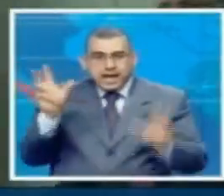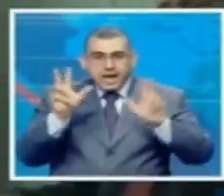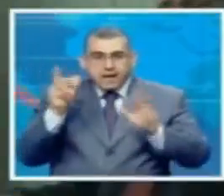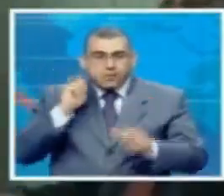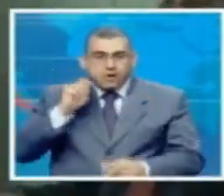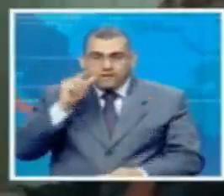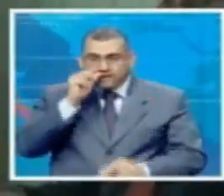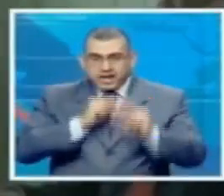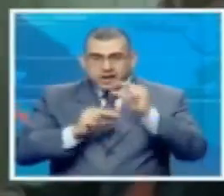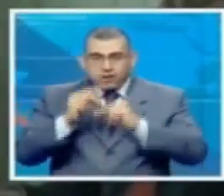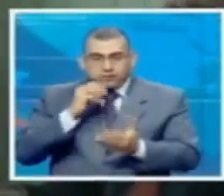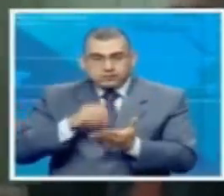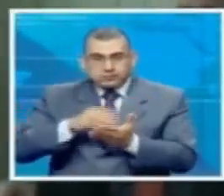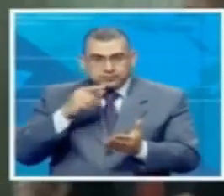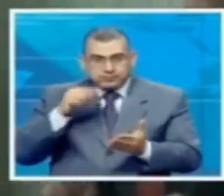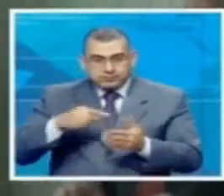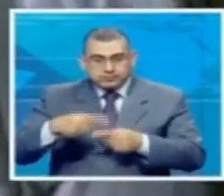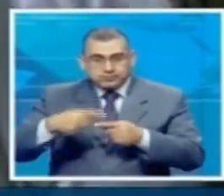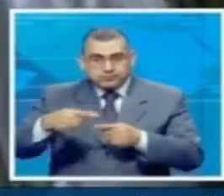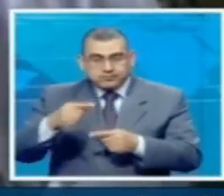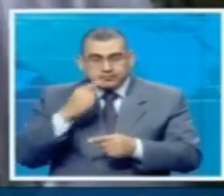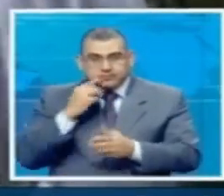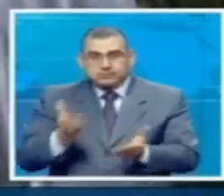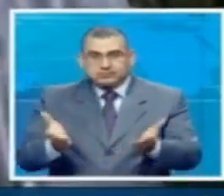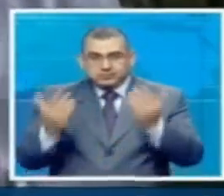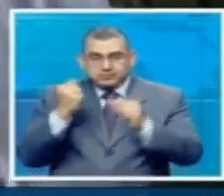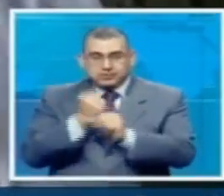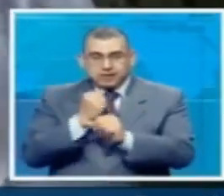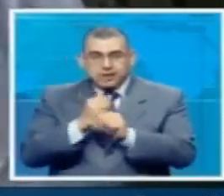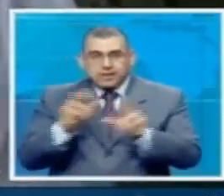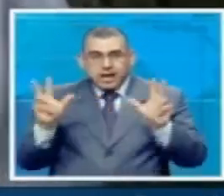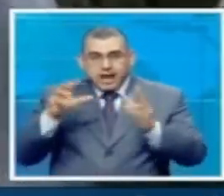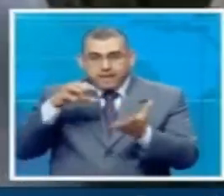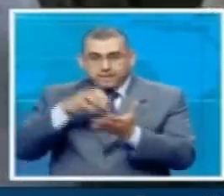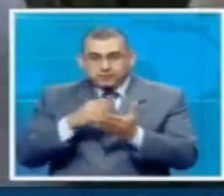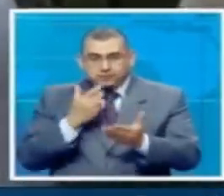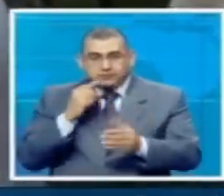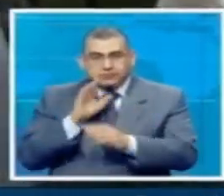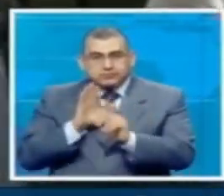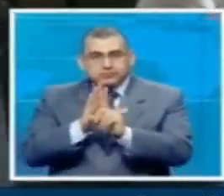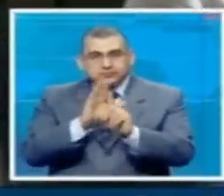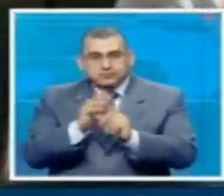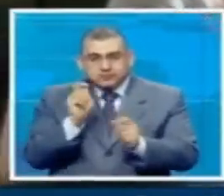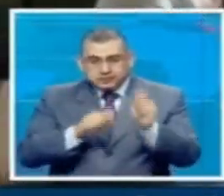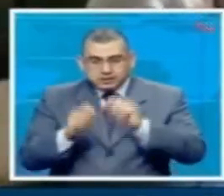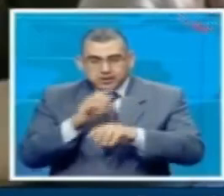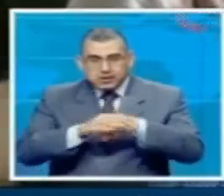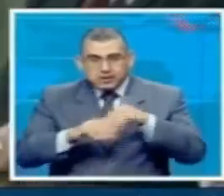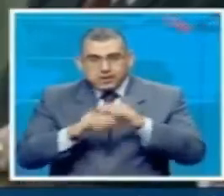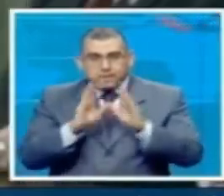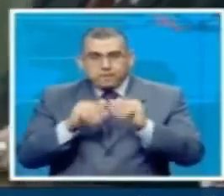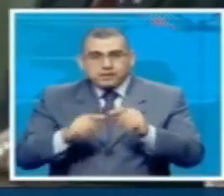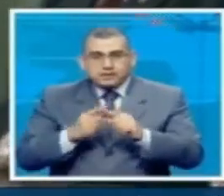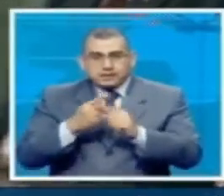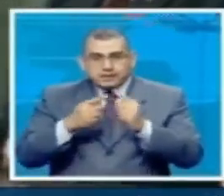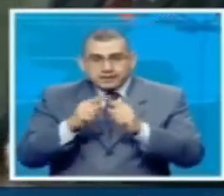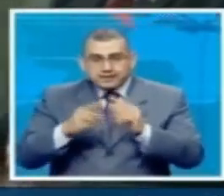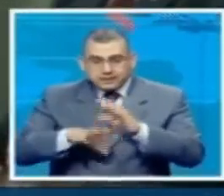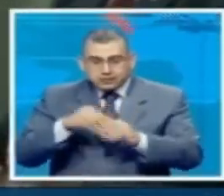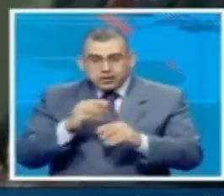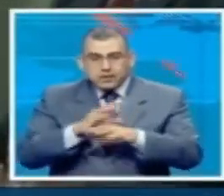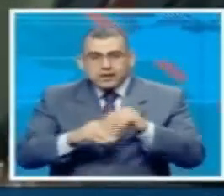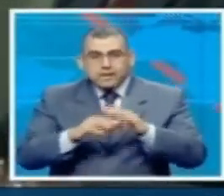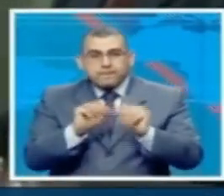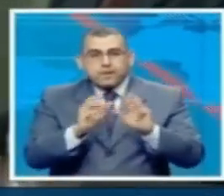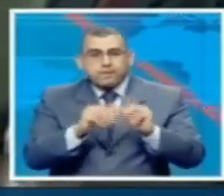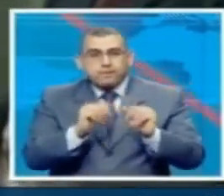الفيوم انطلاقا من حمله الهيئه العامه للاستعلامات لدعم الصناعات الوطنيه وتفضيل شراء المنتج المحلي